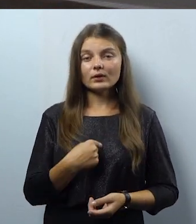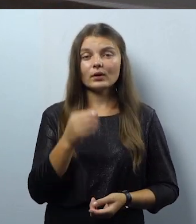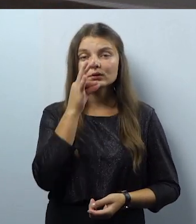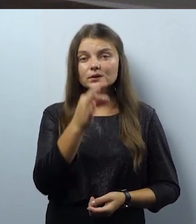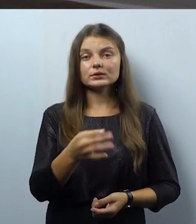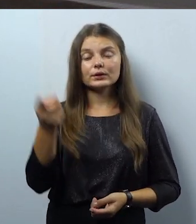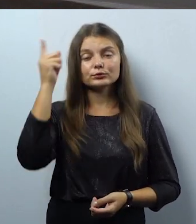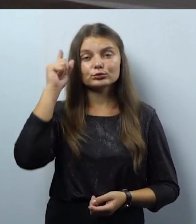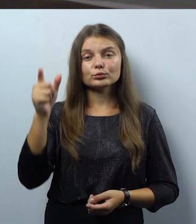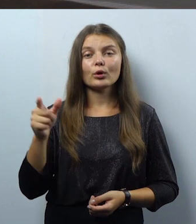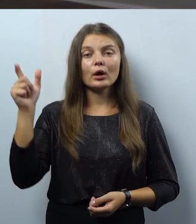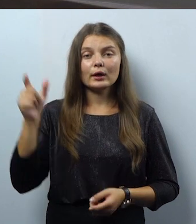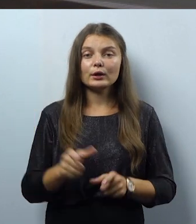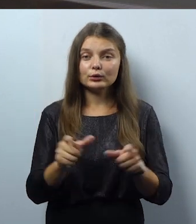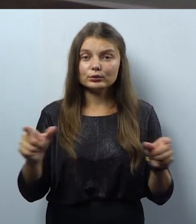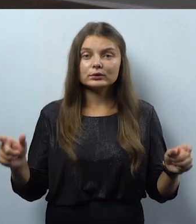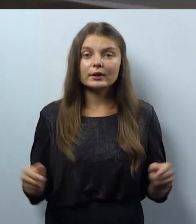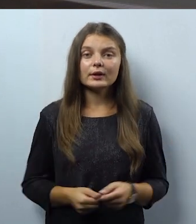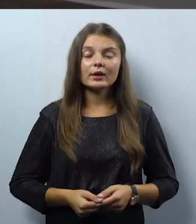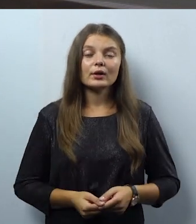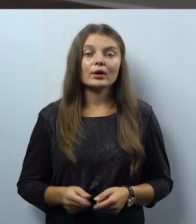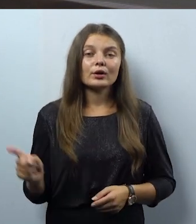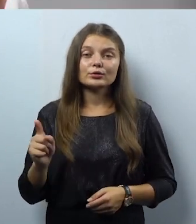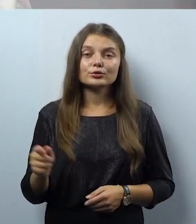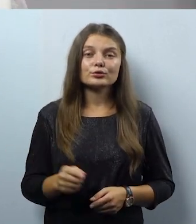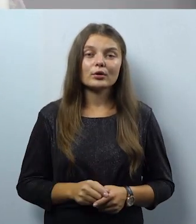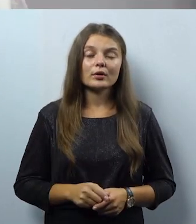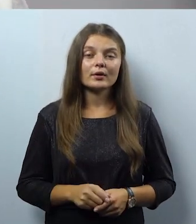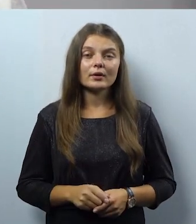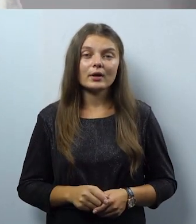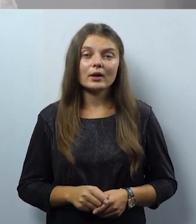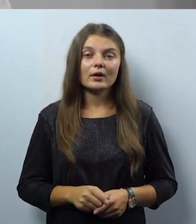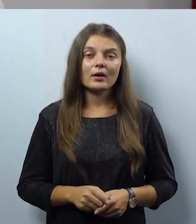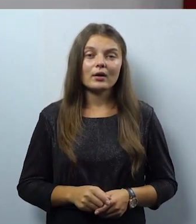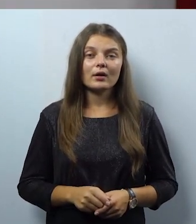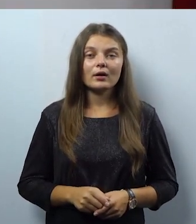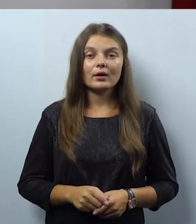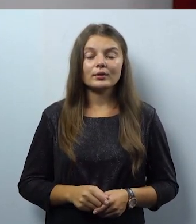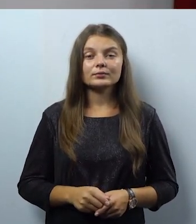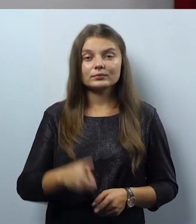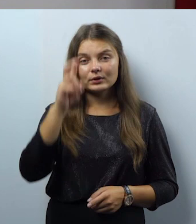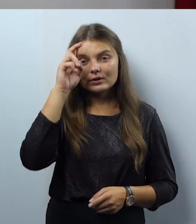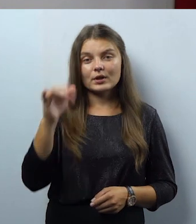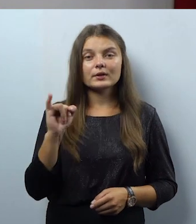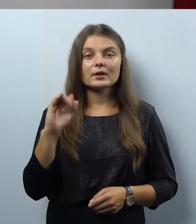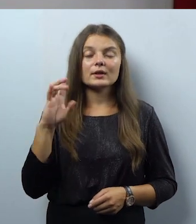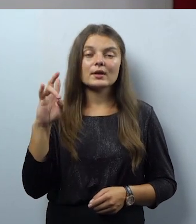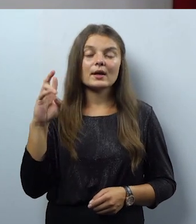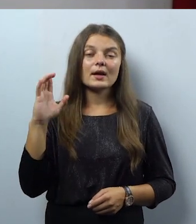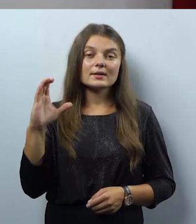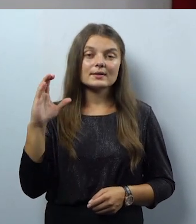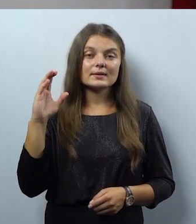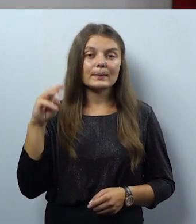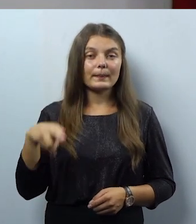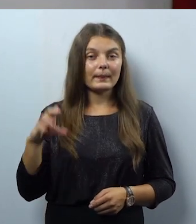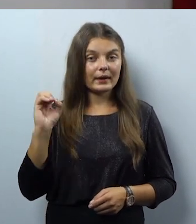була, існувала на той час думка, і вона і зараз існує, що державна інспекція, коли робила цей моніторинг, цей зріз,